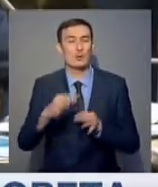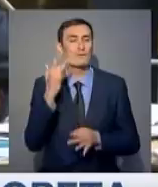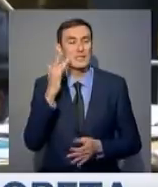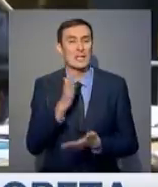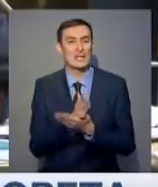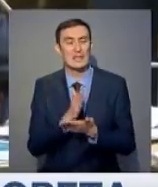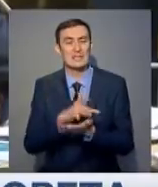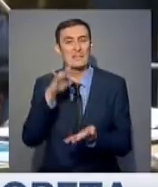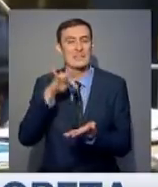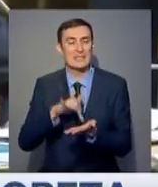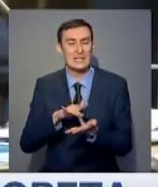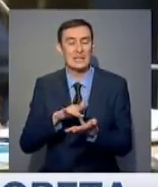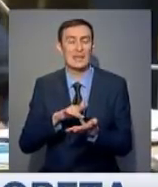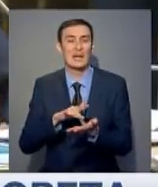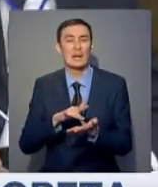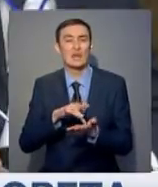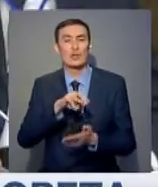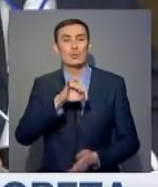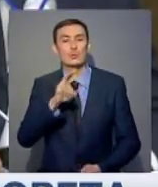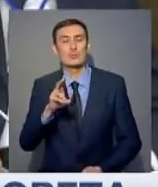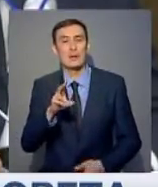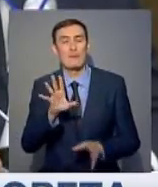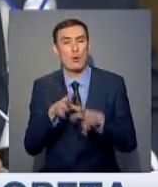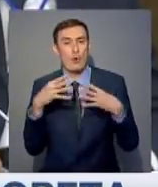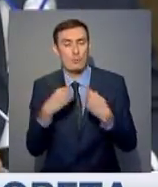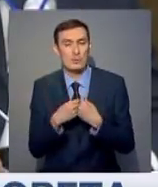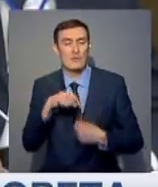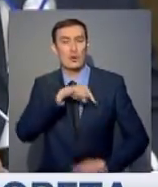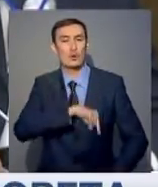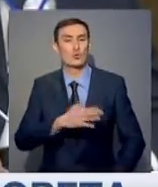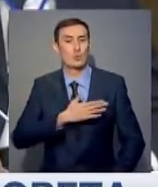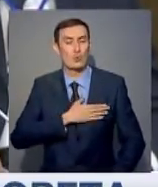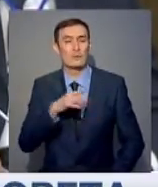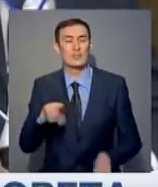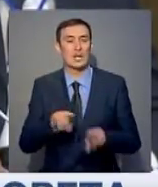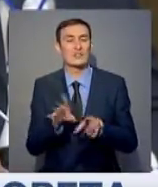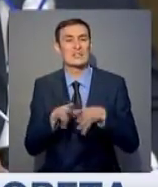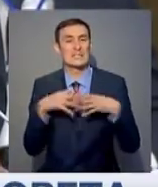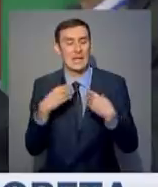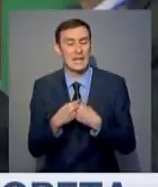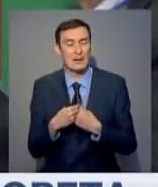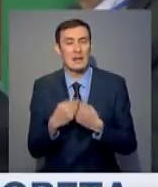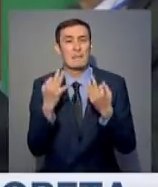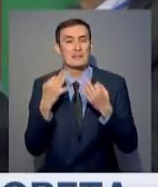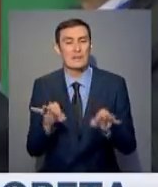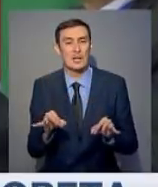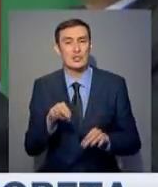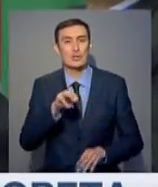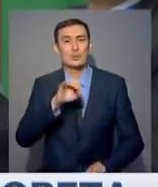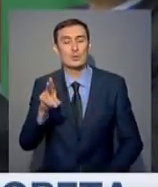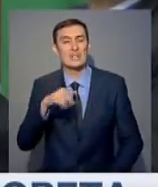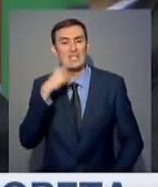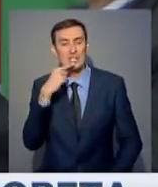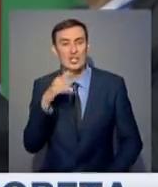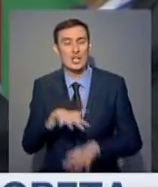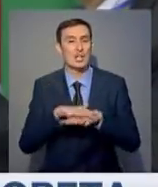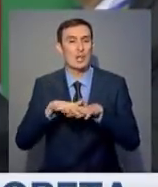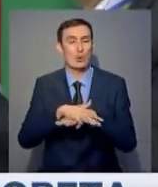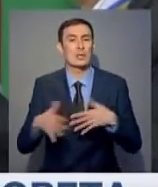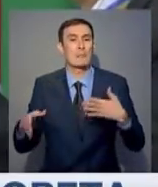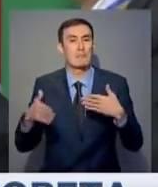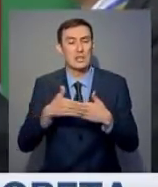находился в центре тюркского мира как духовного так и социального еще одна идея позволяющая сделать тюркоязычные народы ближе